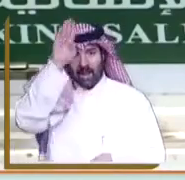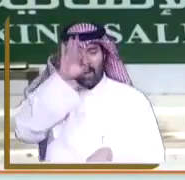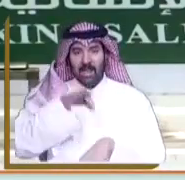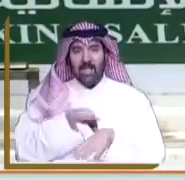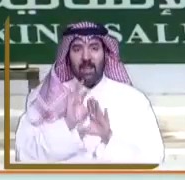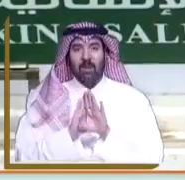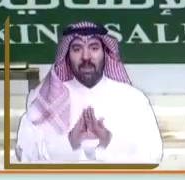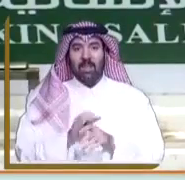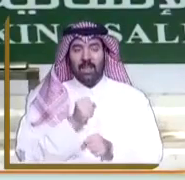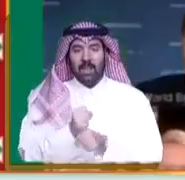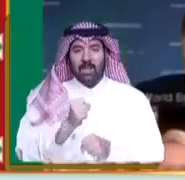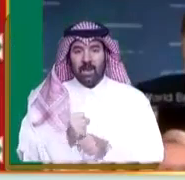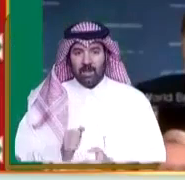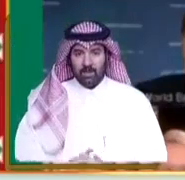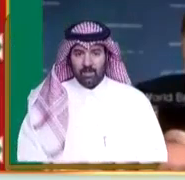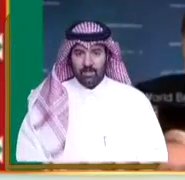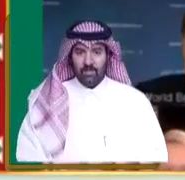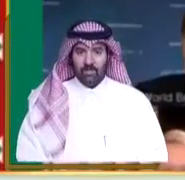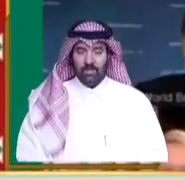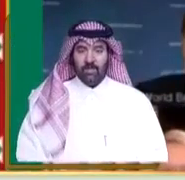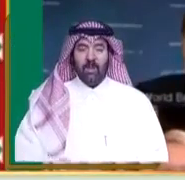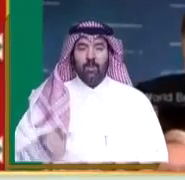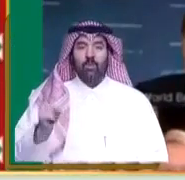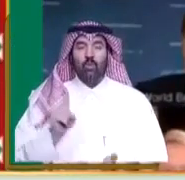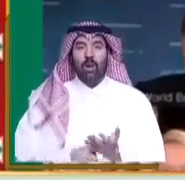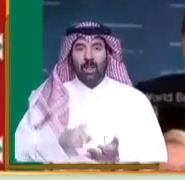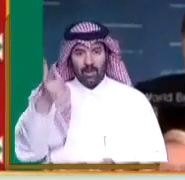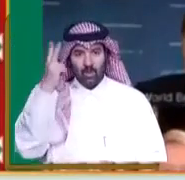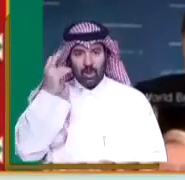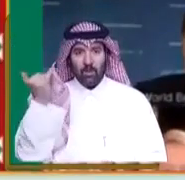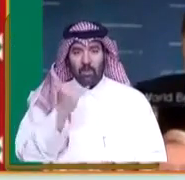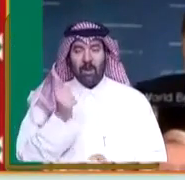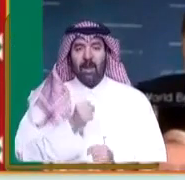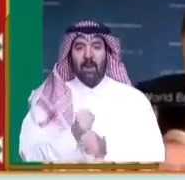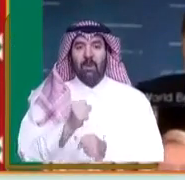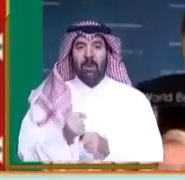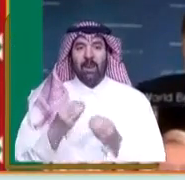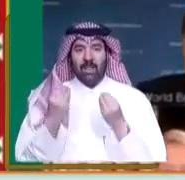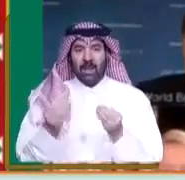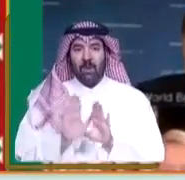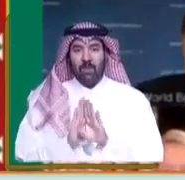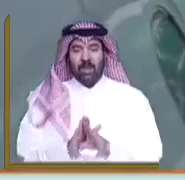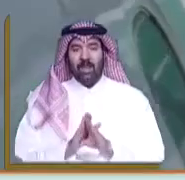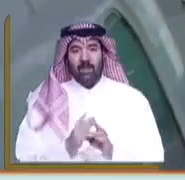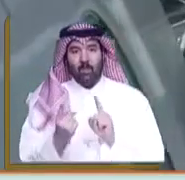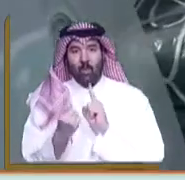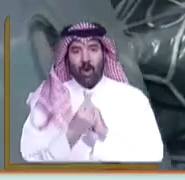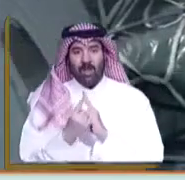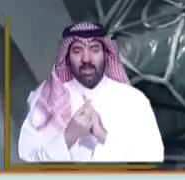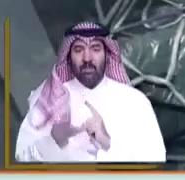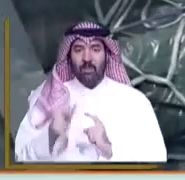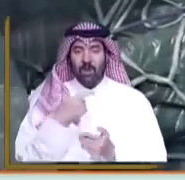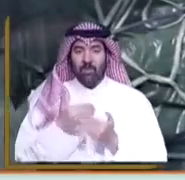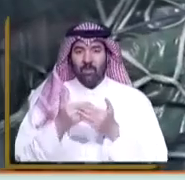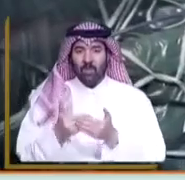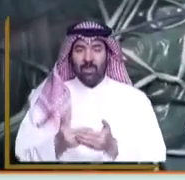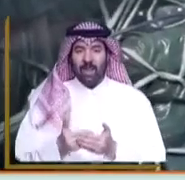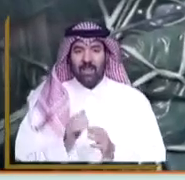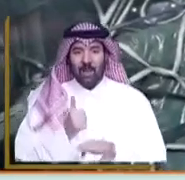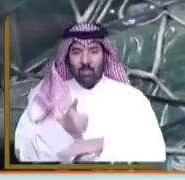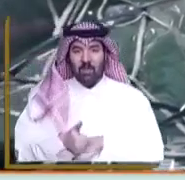للإغاثة والأعمال الإنسانية. وتؤكد المملكة بالأفعال والدعم السخي التزامها بمساعدة الدول الأكثر